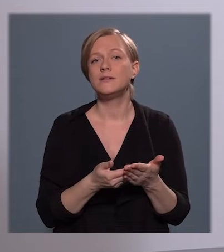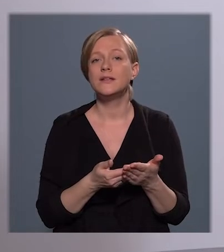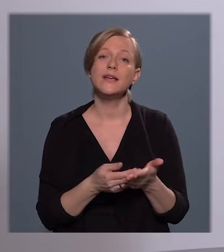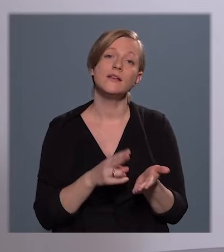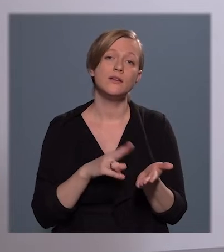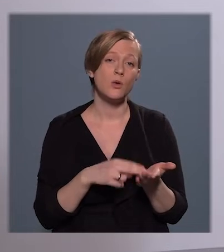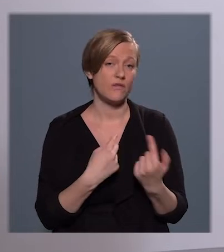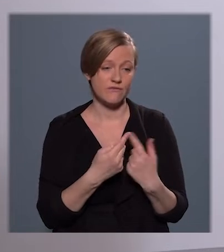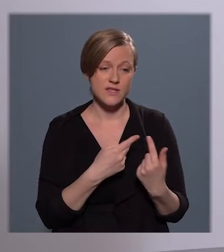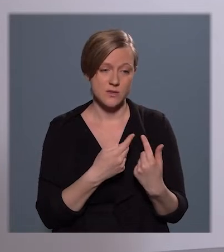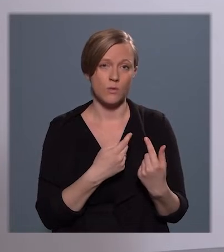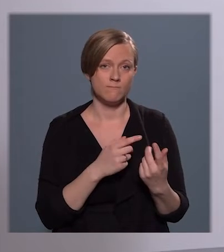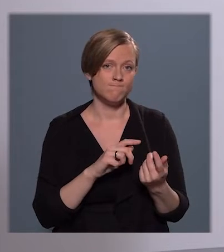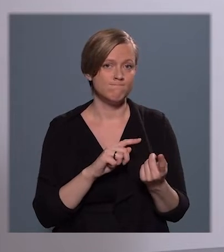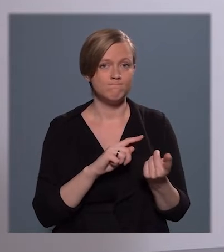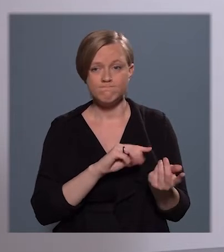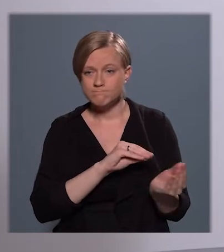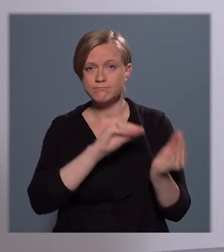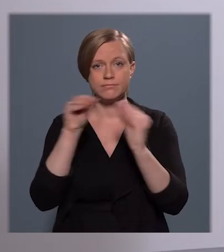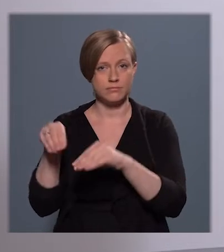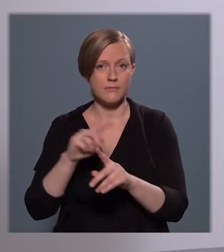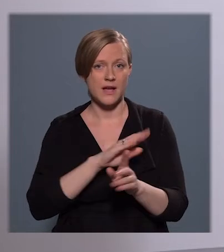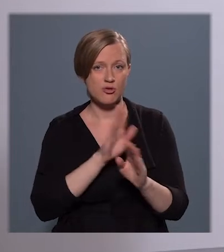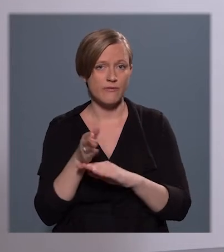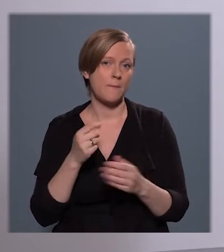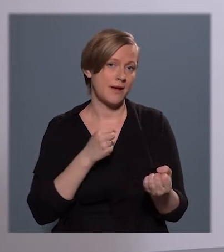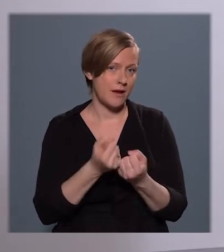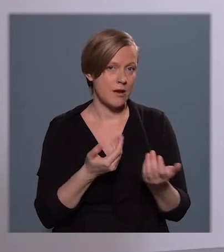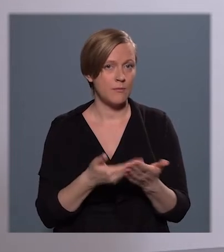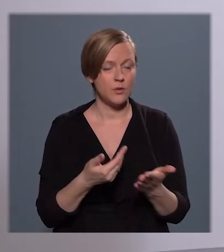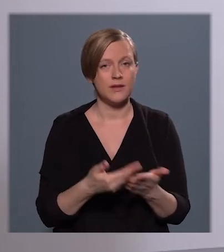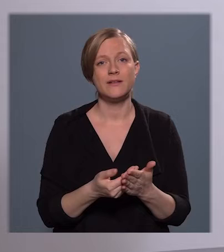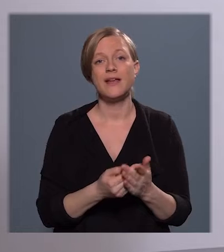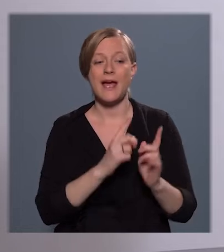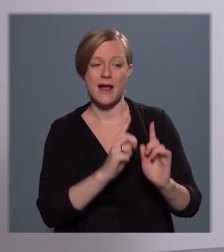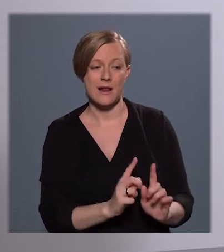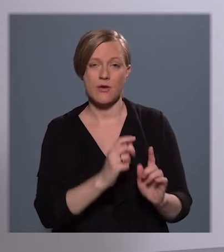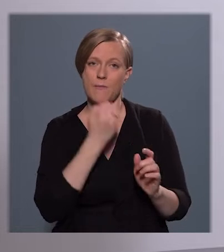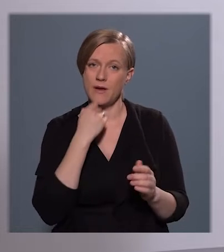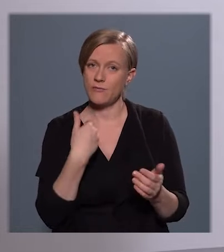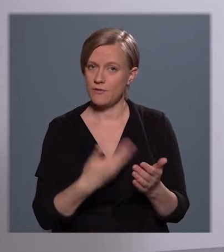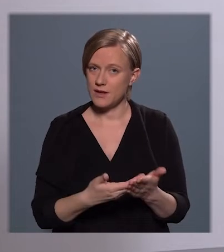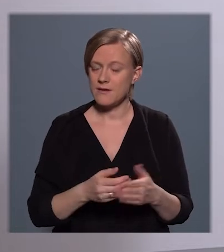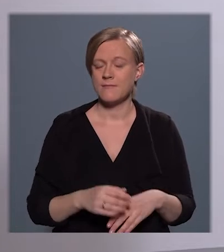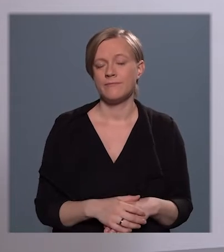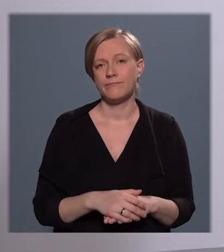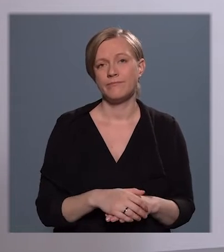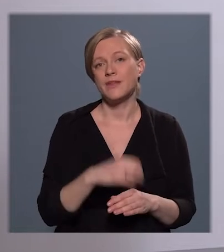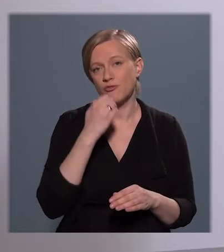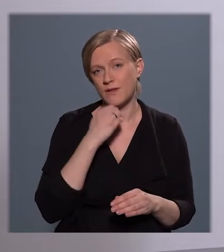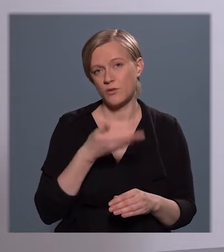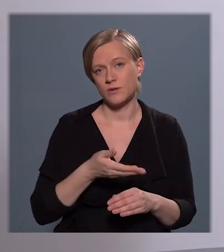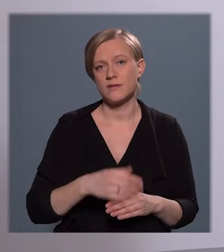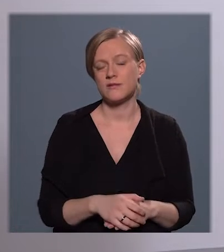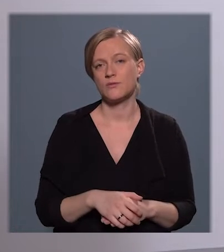megváltsuk, elköltöztessük onnan, valamilyen módon megállapodjunk, állagot óvjunk meg, és őrizzük.